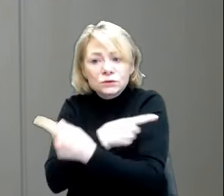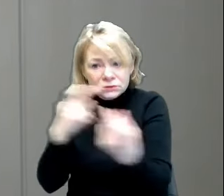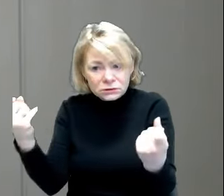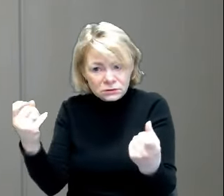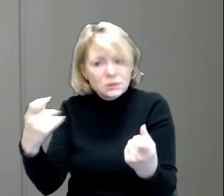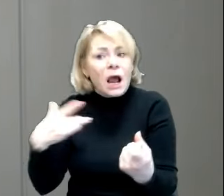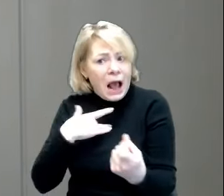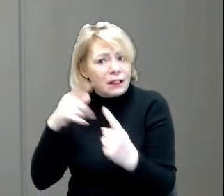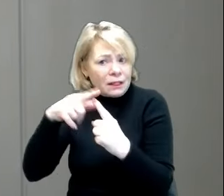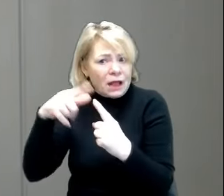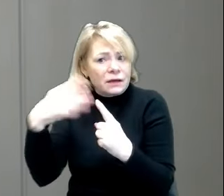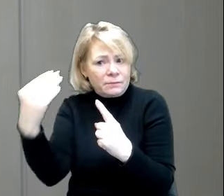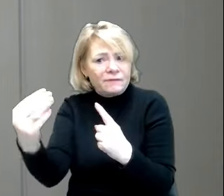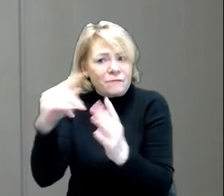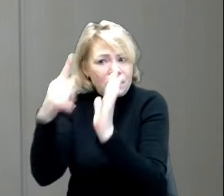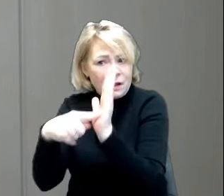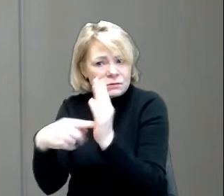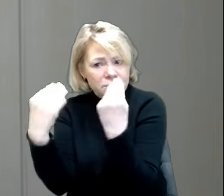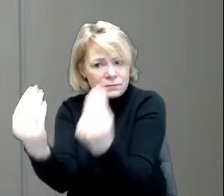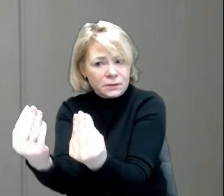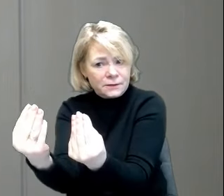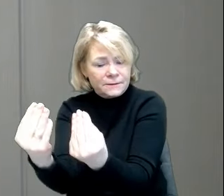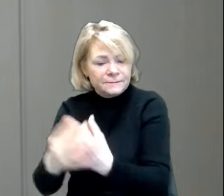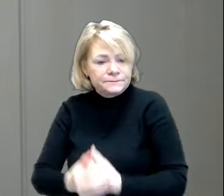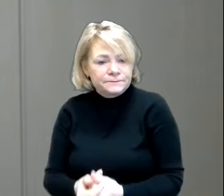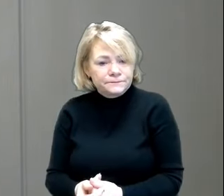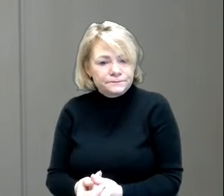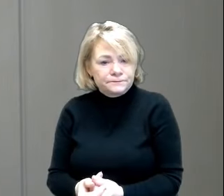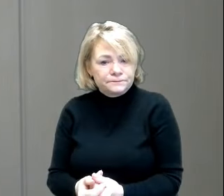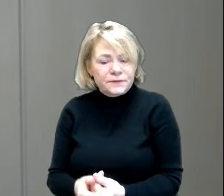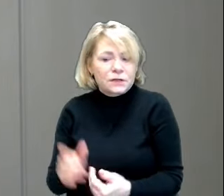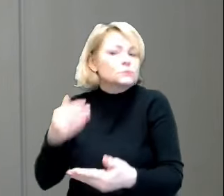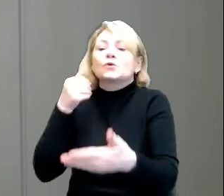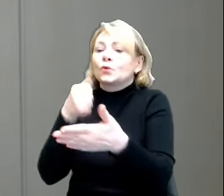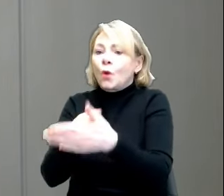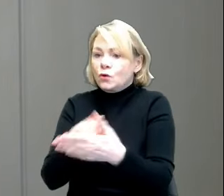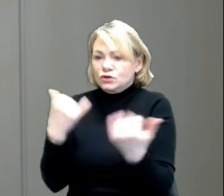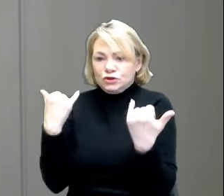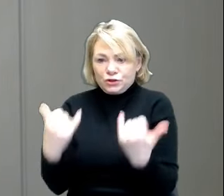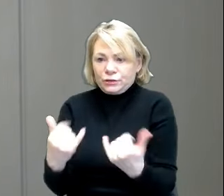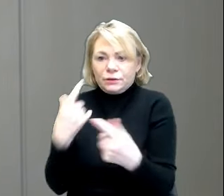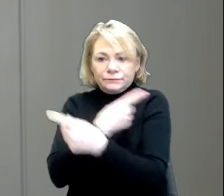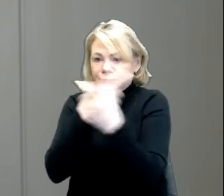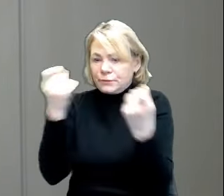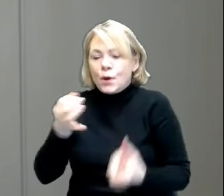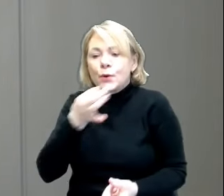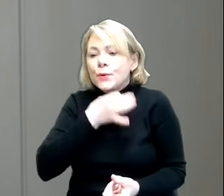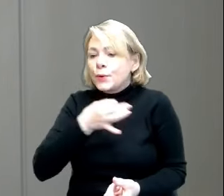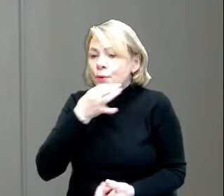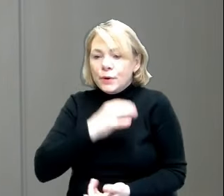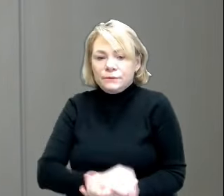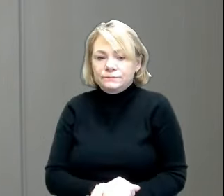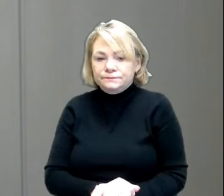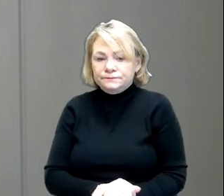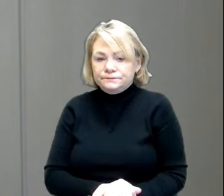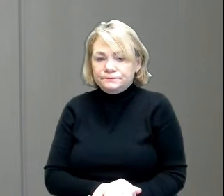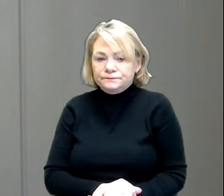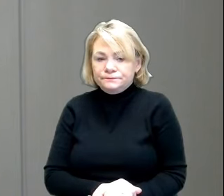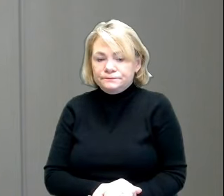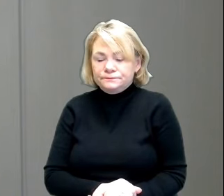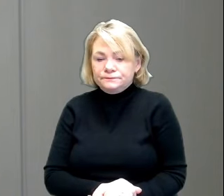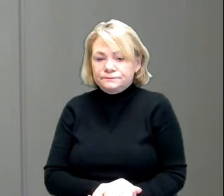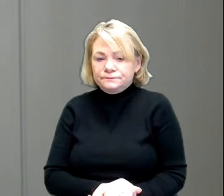reik pateikti nes iki šios dienos jis nėra paskelbtas dabar klausimas dėl